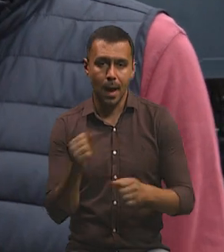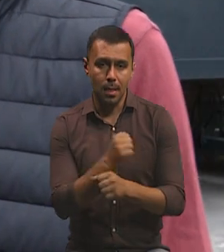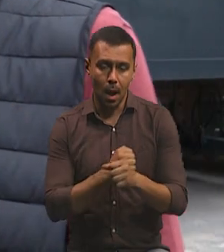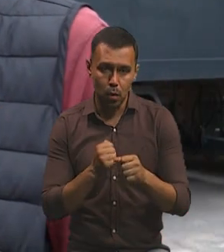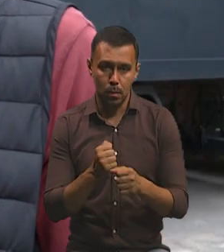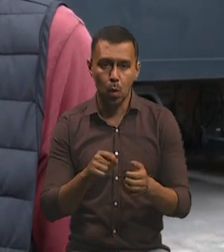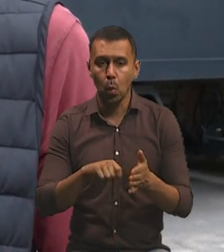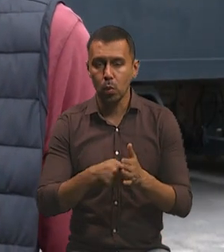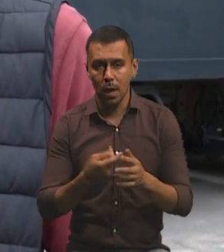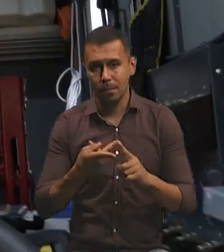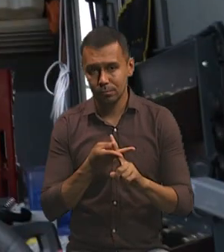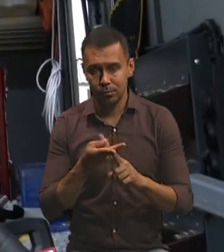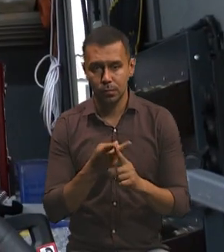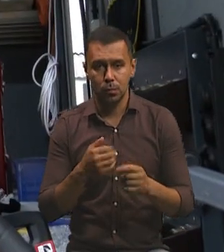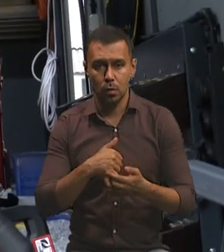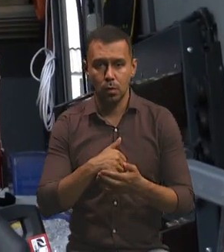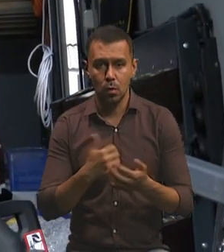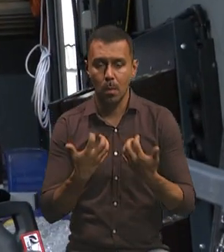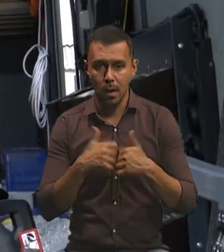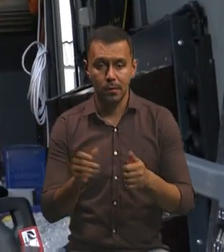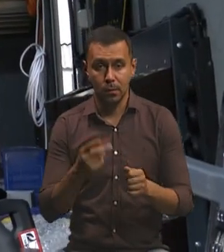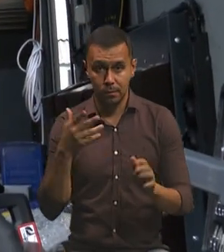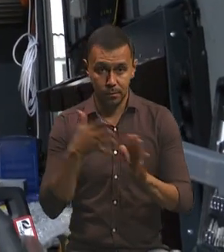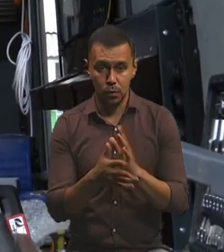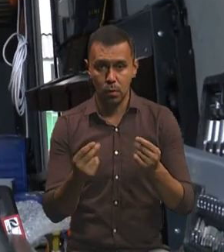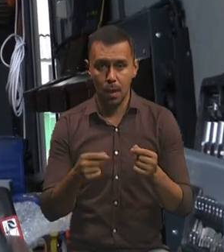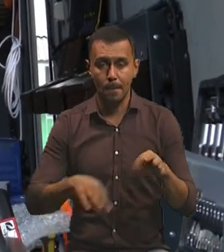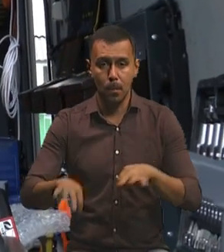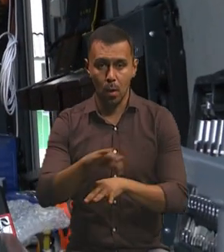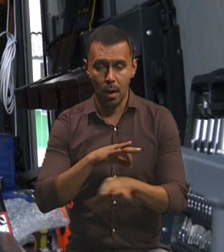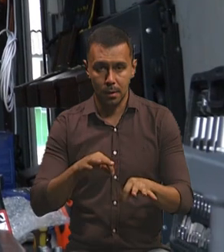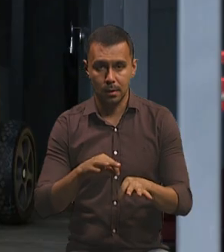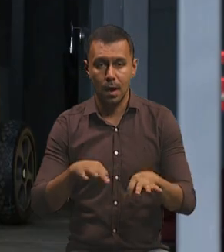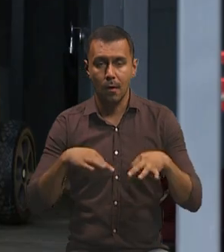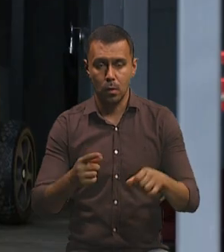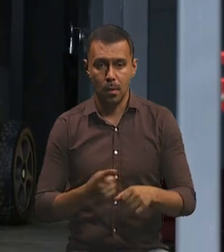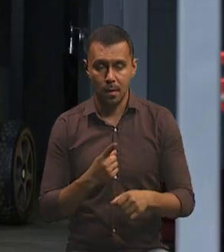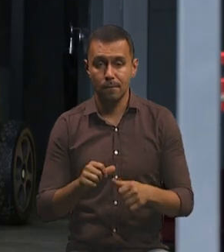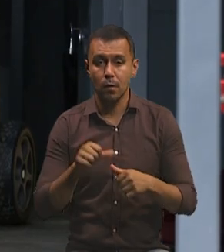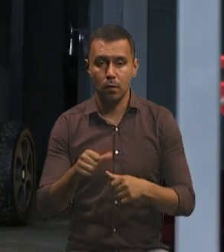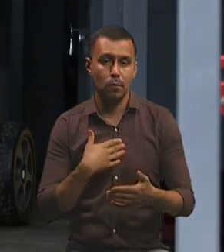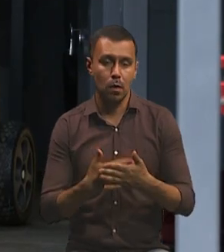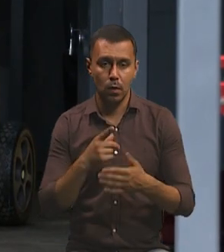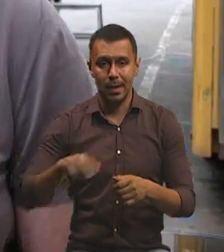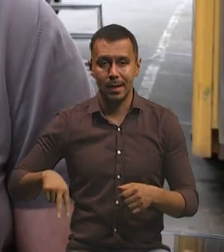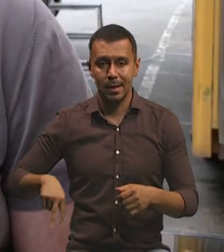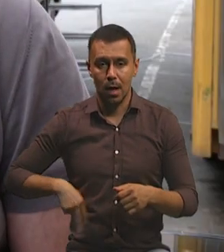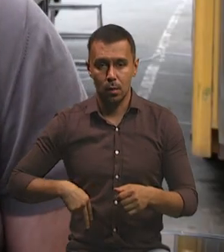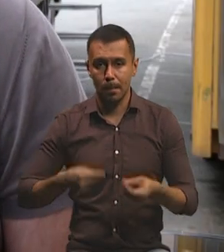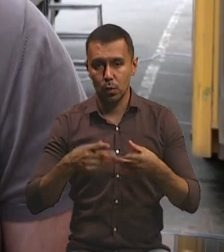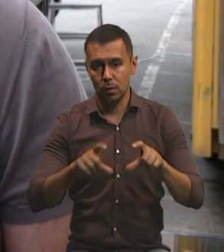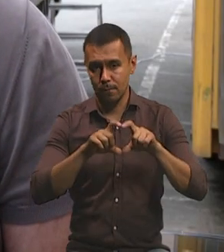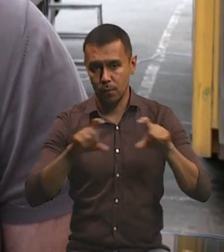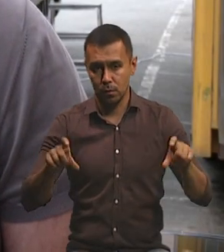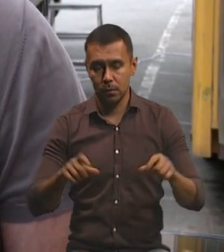генераторами, ключами, обладнанням. Усі затрачені кошти на проєкт автомайстерні, як і інші, виключно волонтерські, каже директор благодійного фонду Сергій